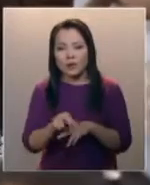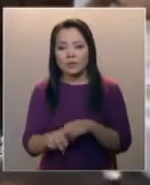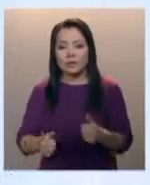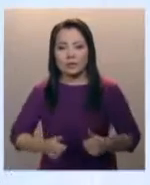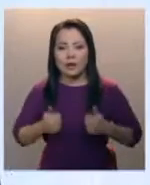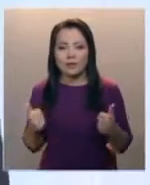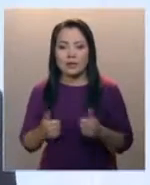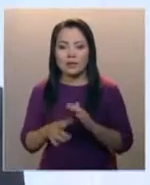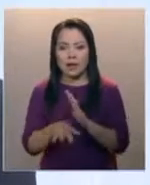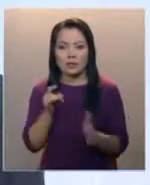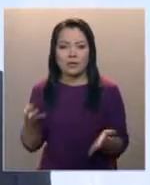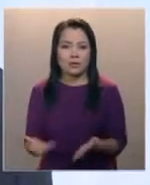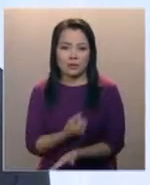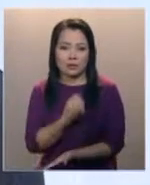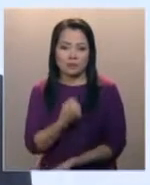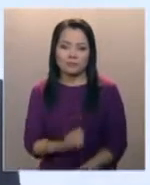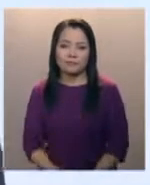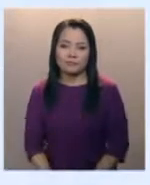жүйрік.